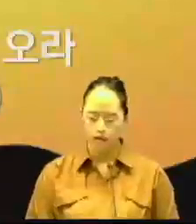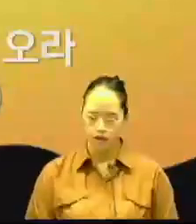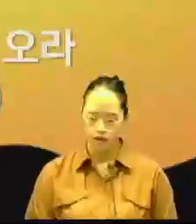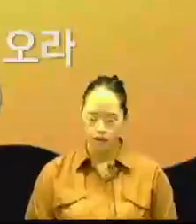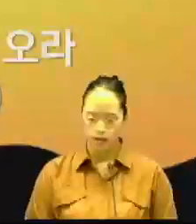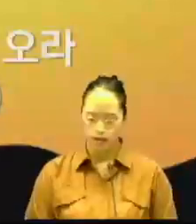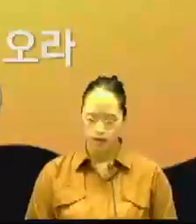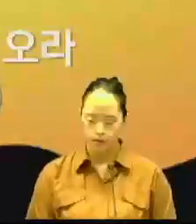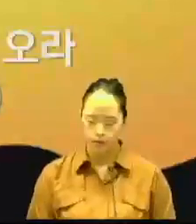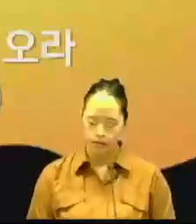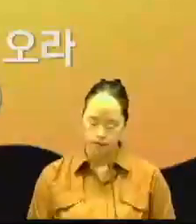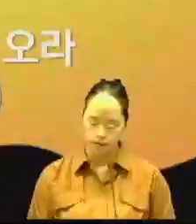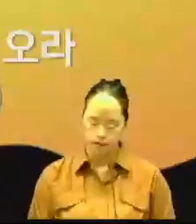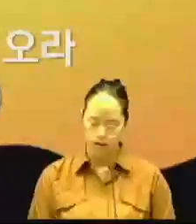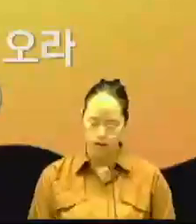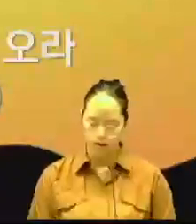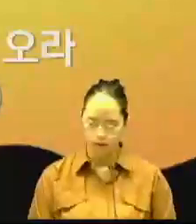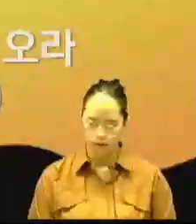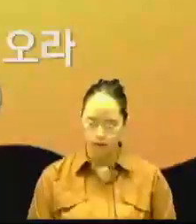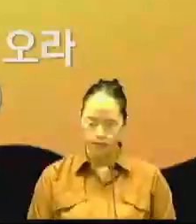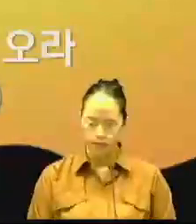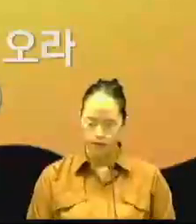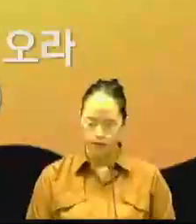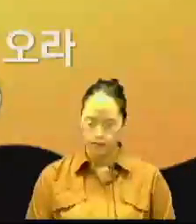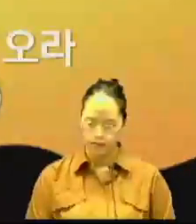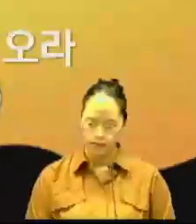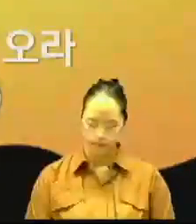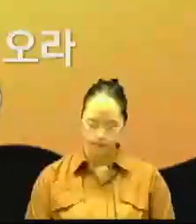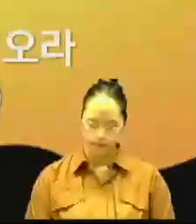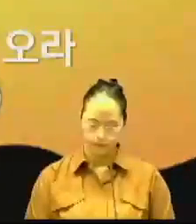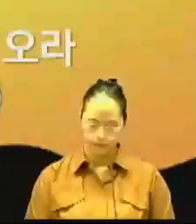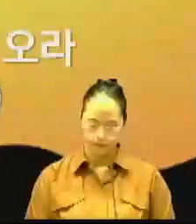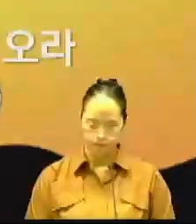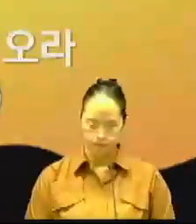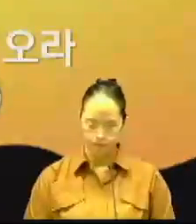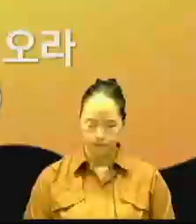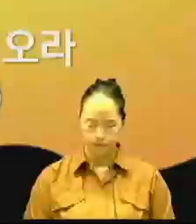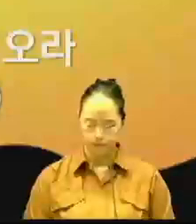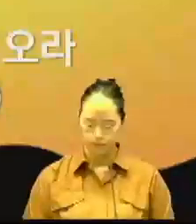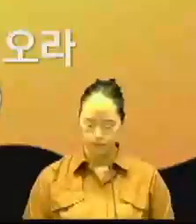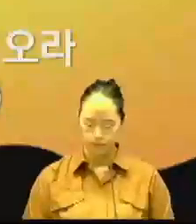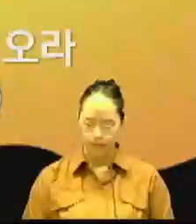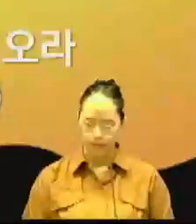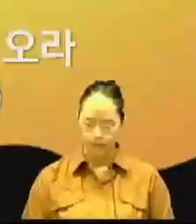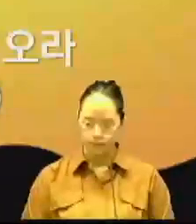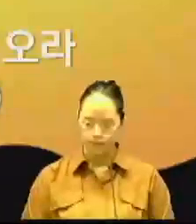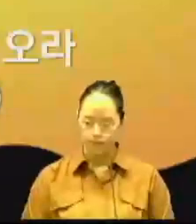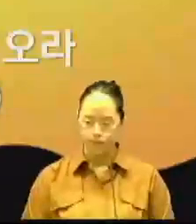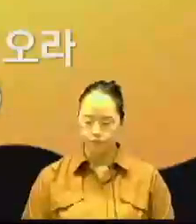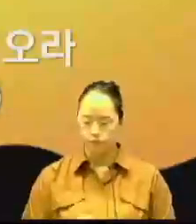苦担重担的人可以到我这里来，我就使你们得安息。